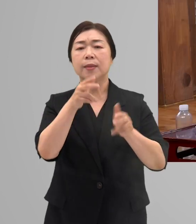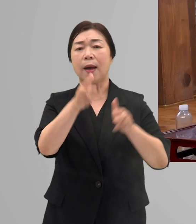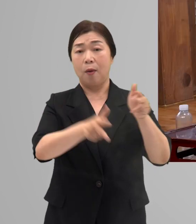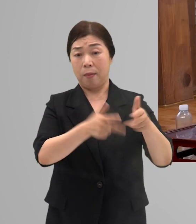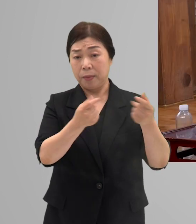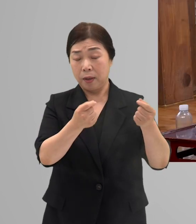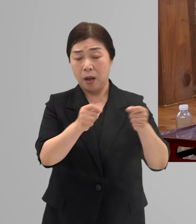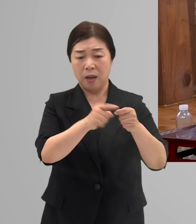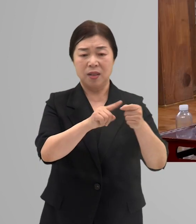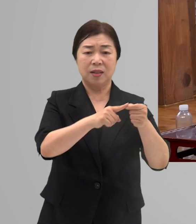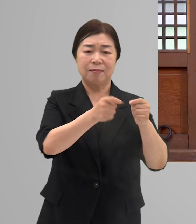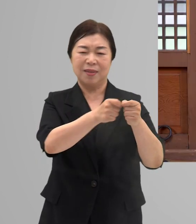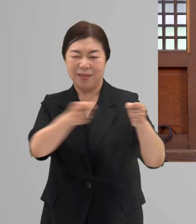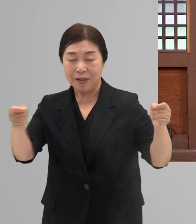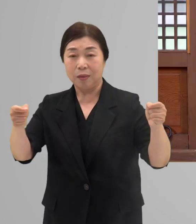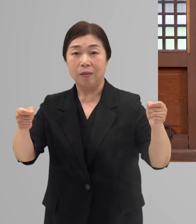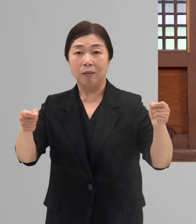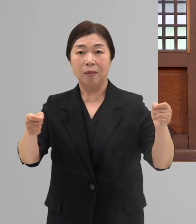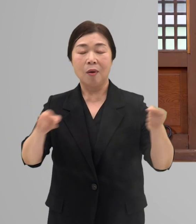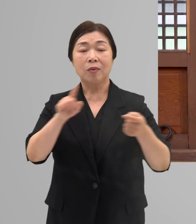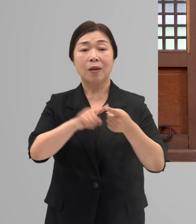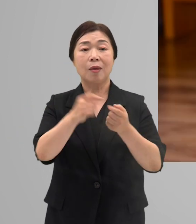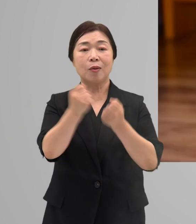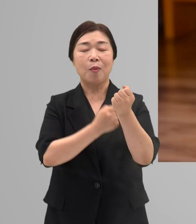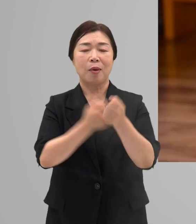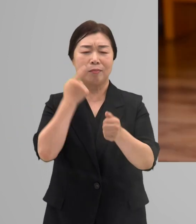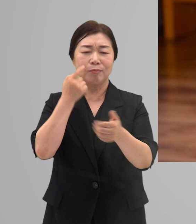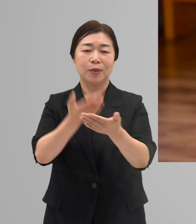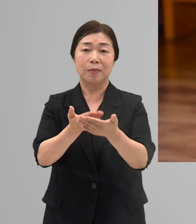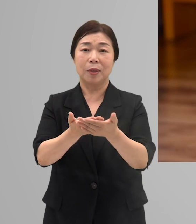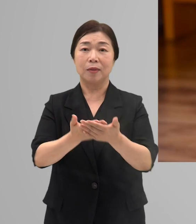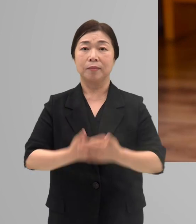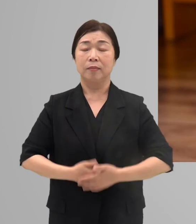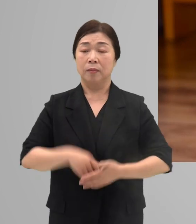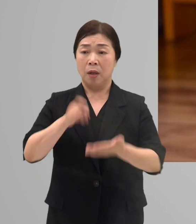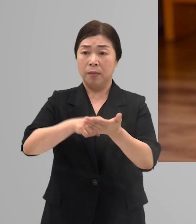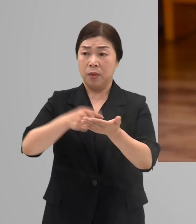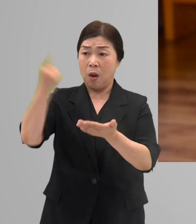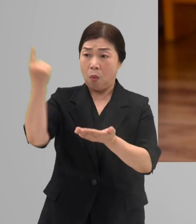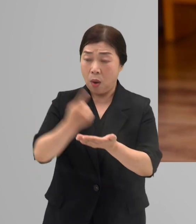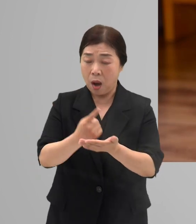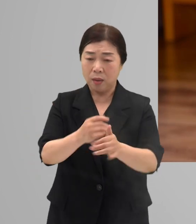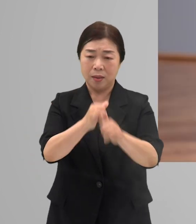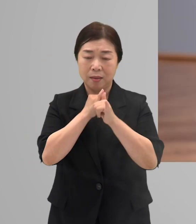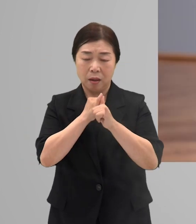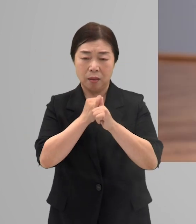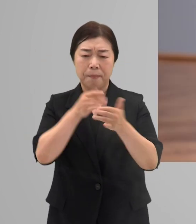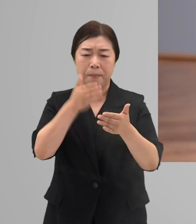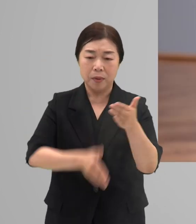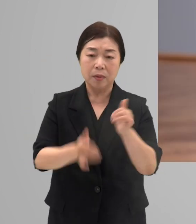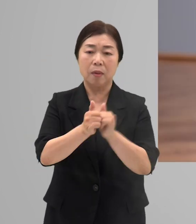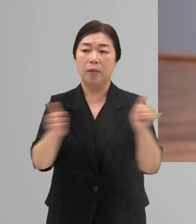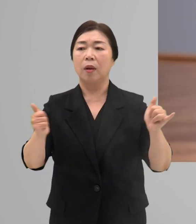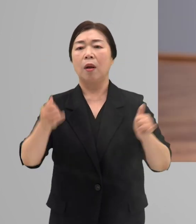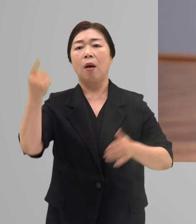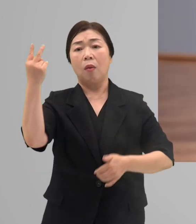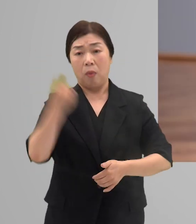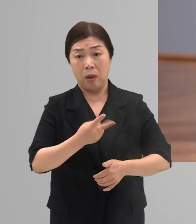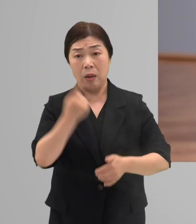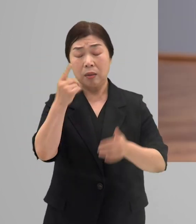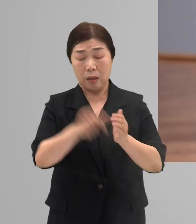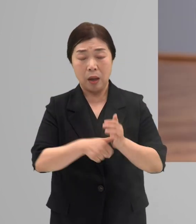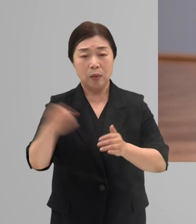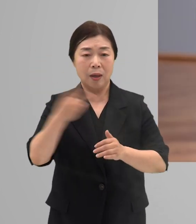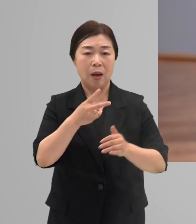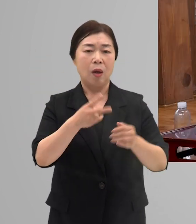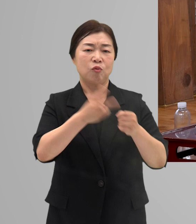사업이었습니다. 이현지님께서 좀 자세하게 설명을 해주실까요? 응급실에 내원하신 자살 시도자들의 자살 재시도를